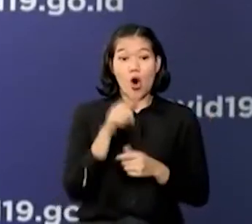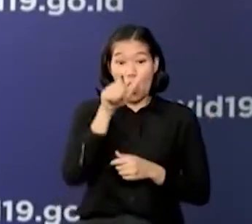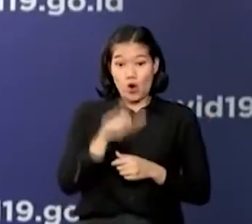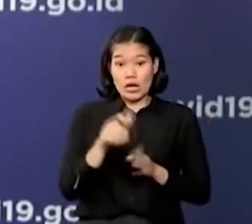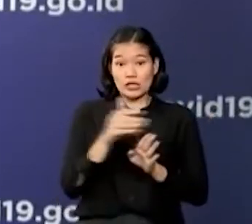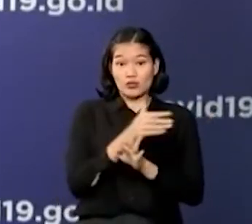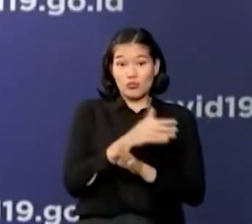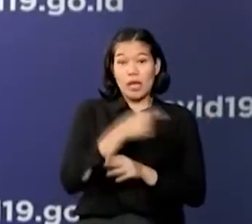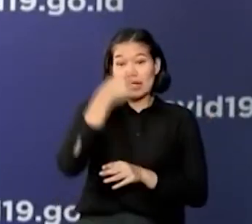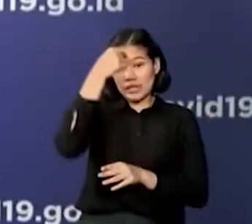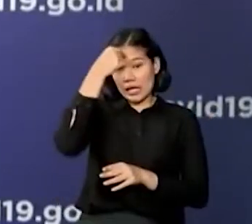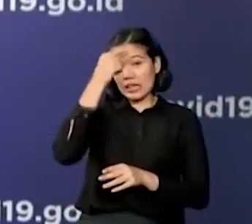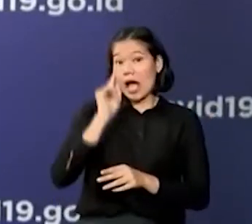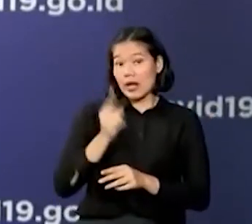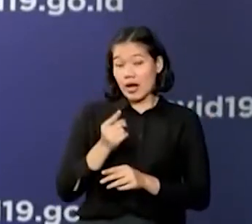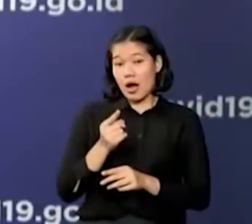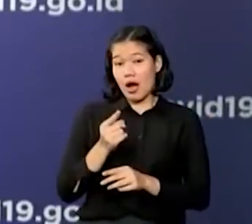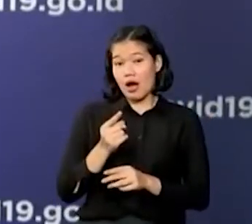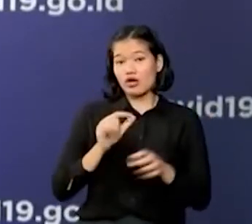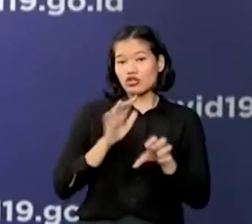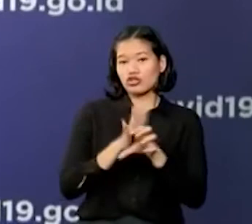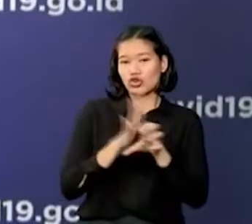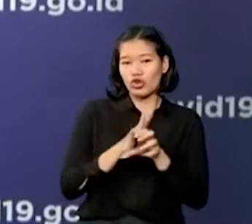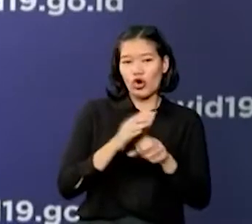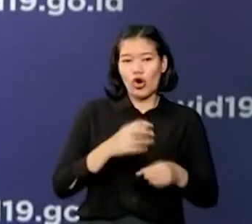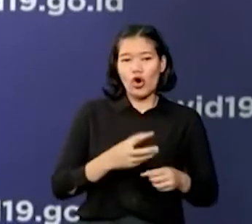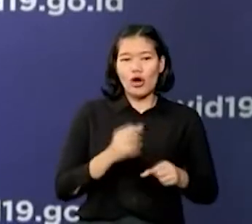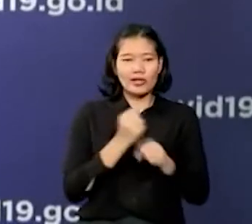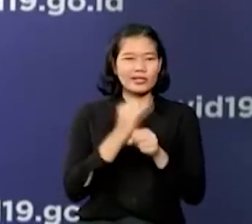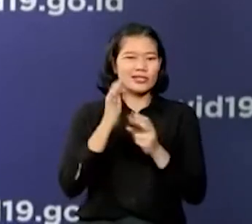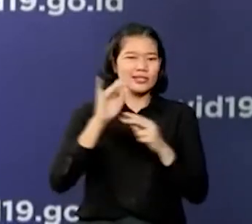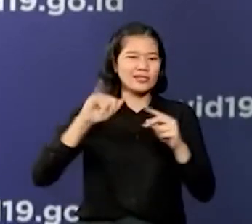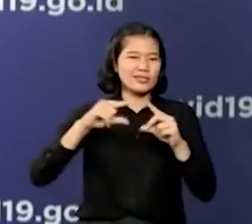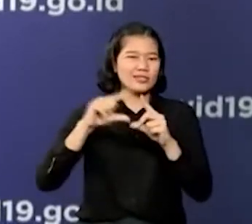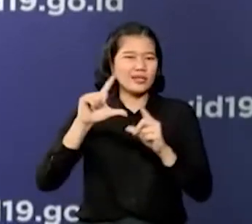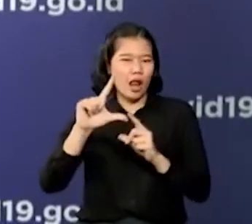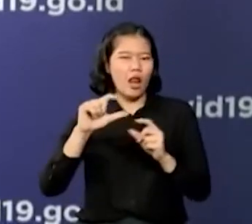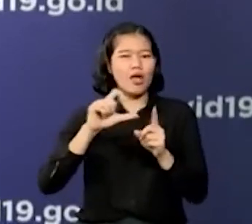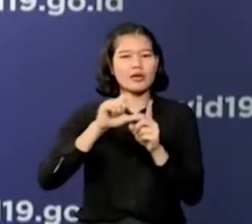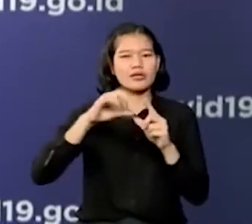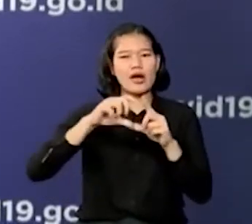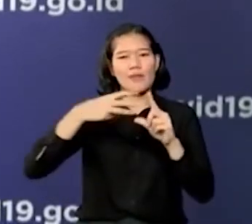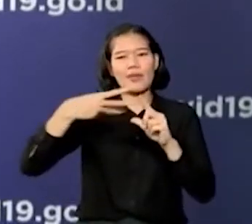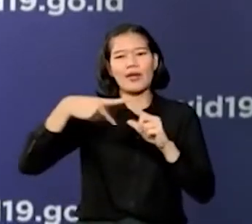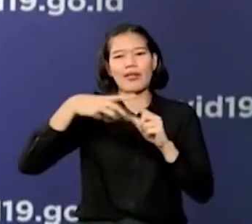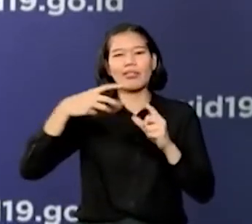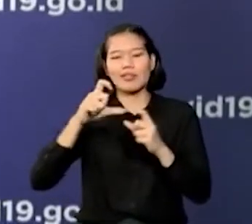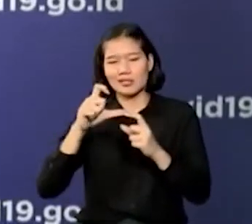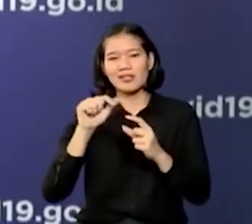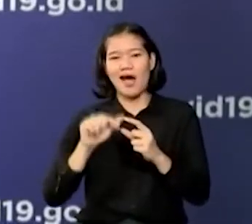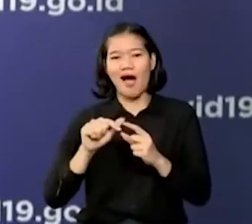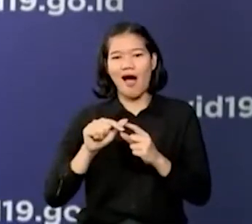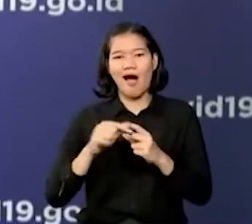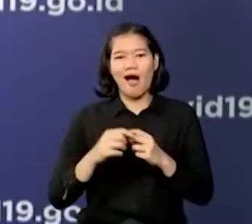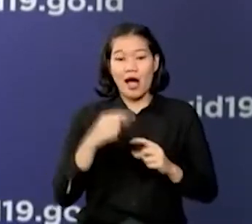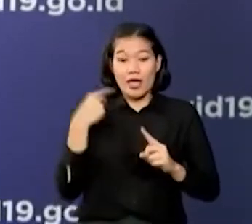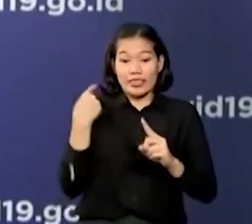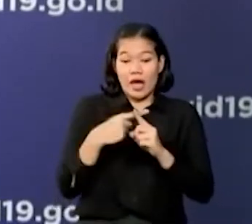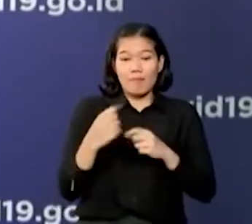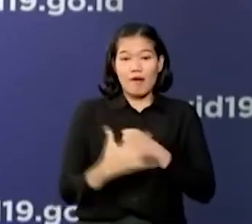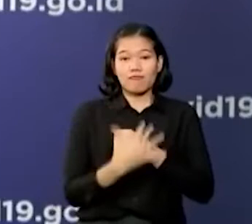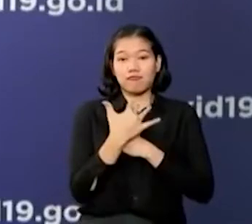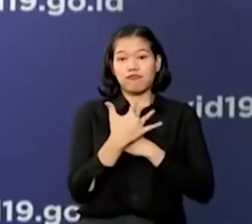penyakit penyerta atau penyakit bawaan seperti penyakit ginjal, diabetes, darah tinggi, akibatnya dapat menjadi